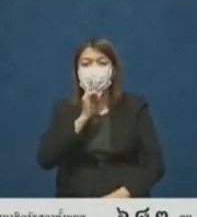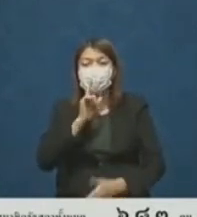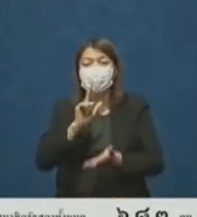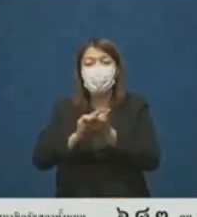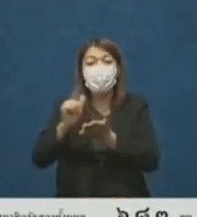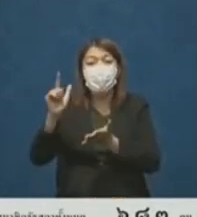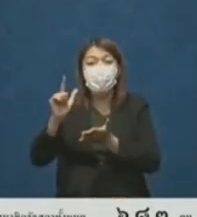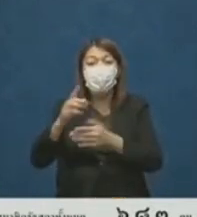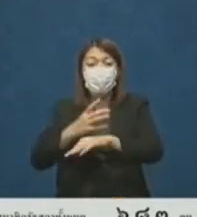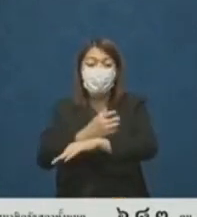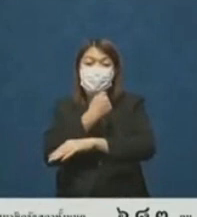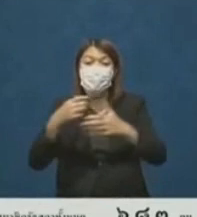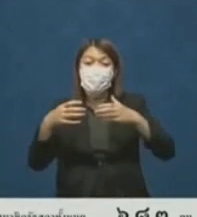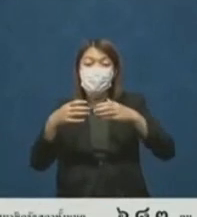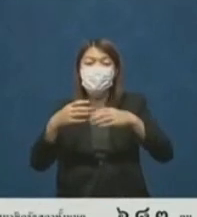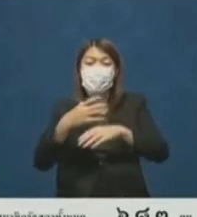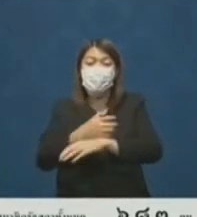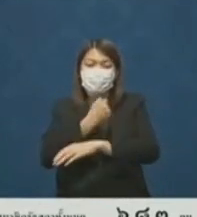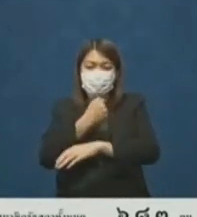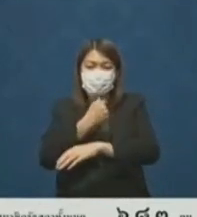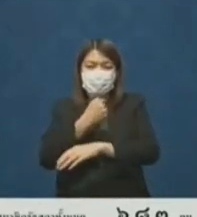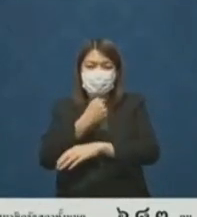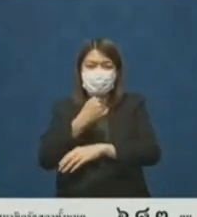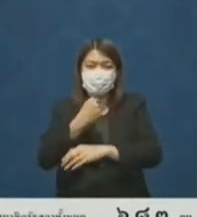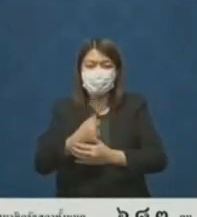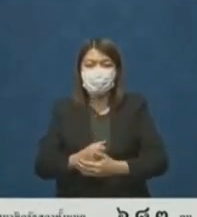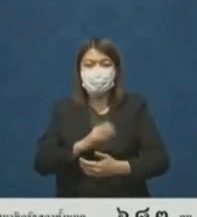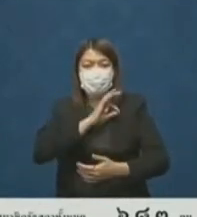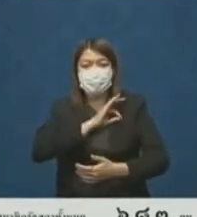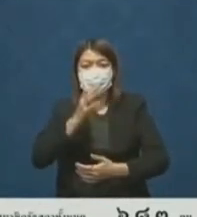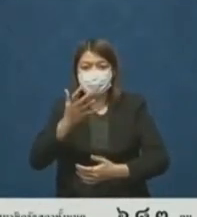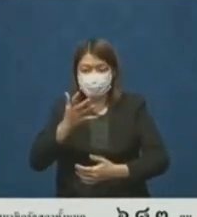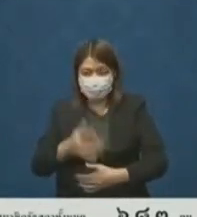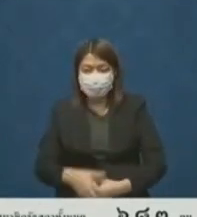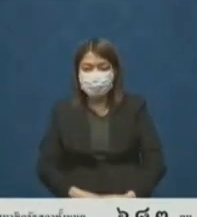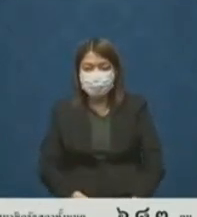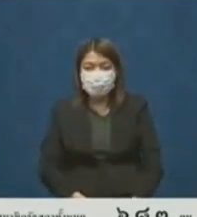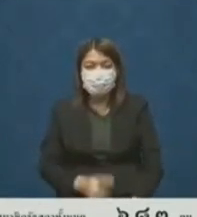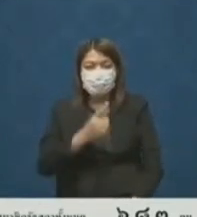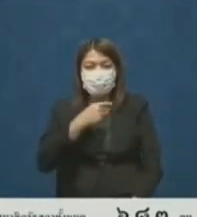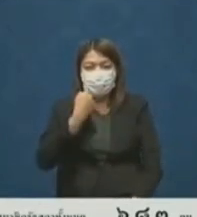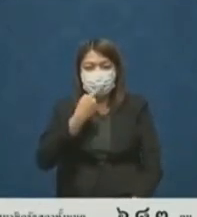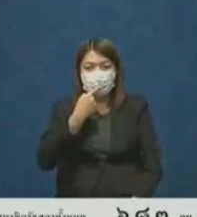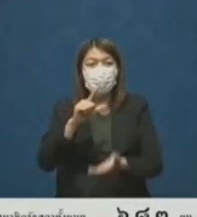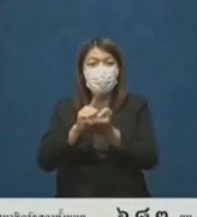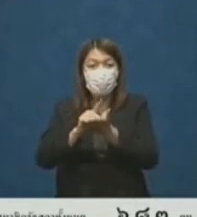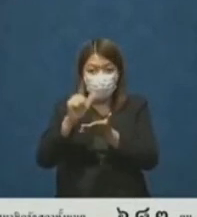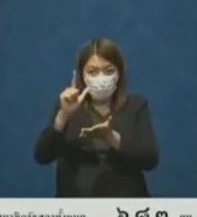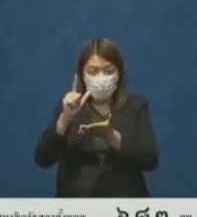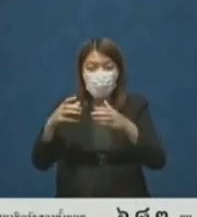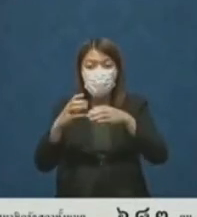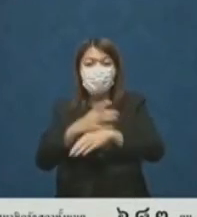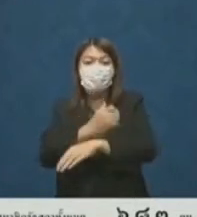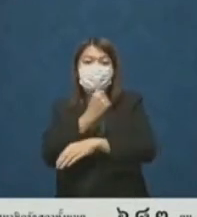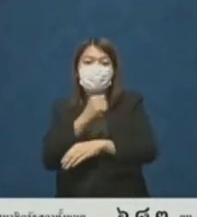าสมาชิกที่ลาออกจากพรรคการเมืองจะทำให้ท่านขาดจากสมาชิกภาพดังนั้น